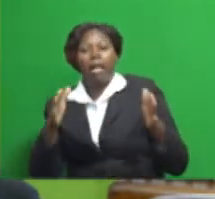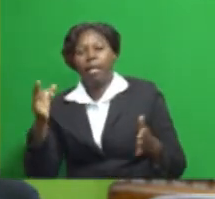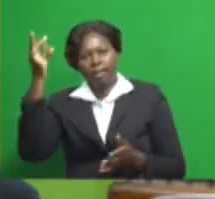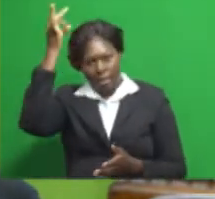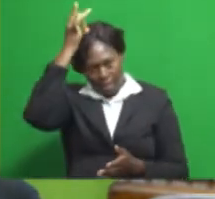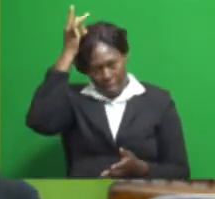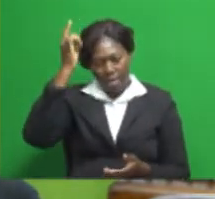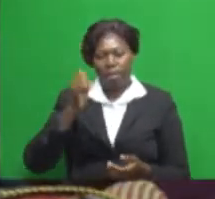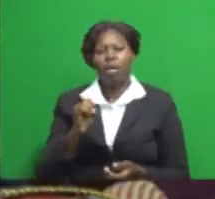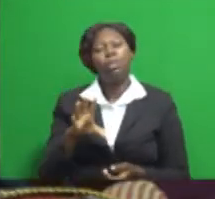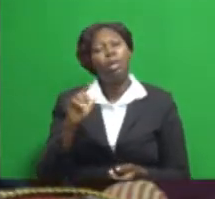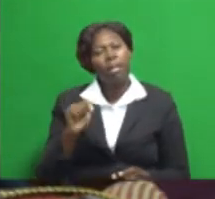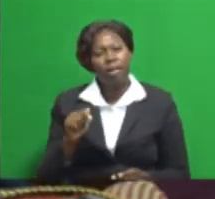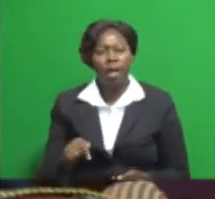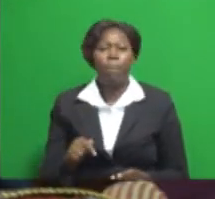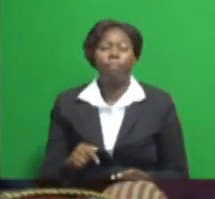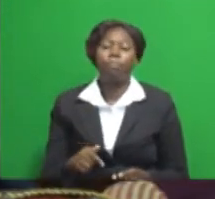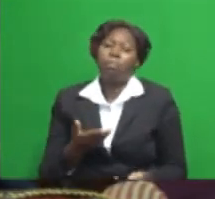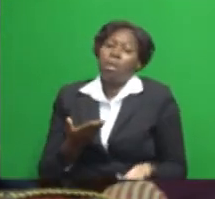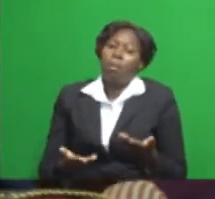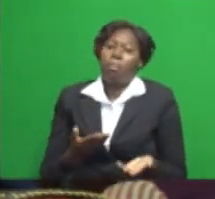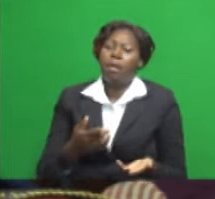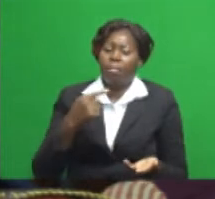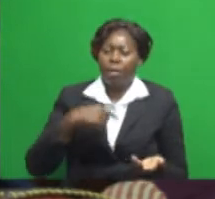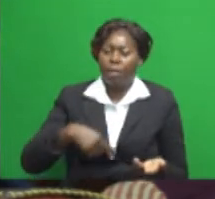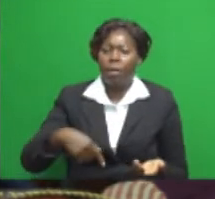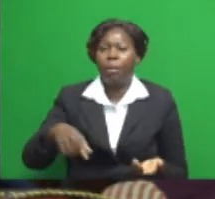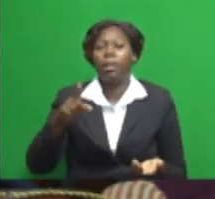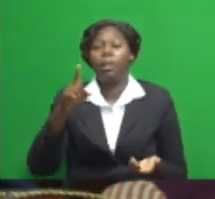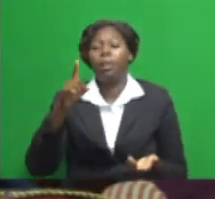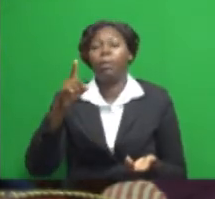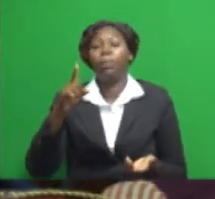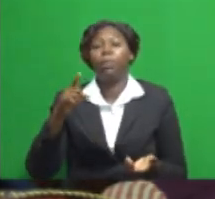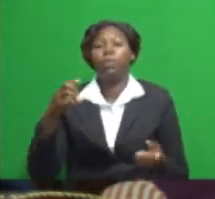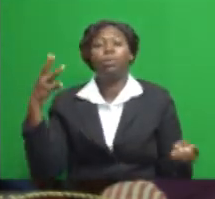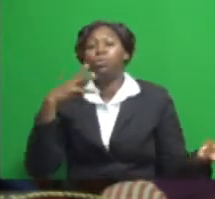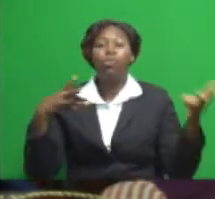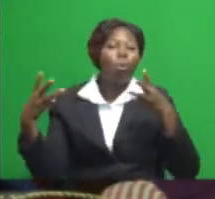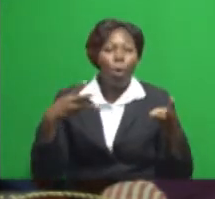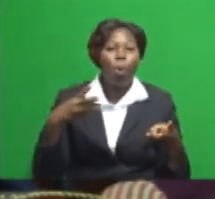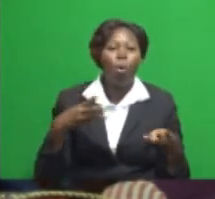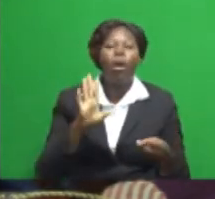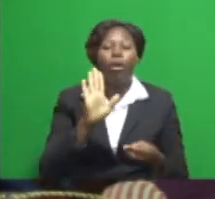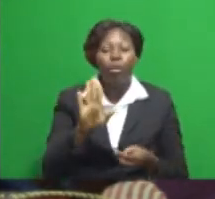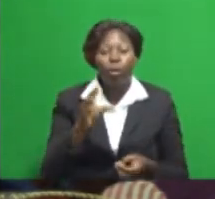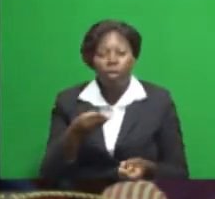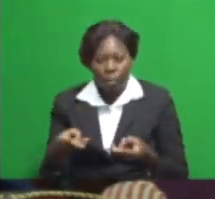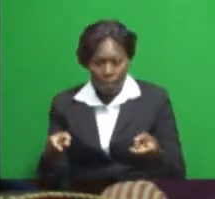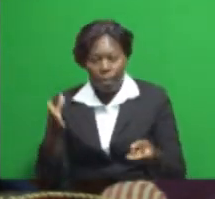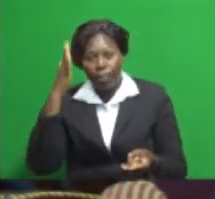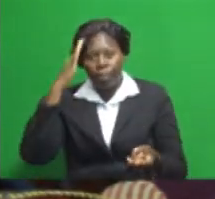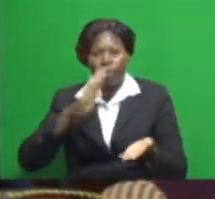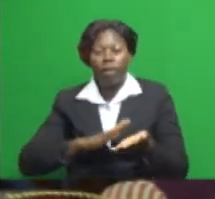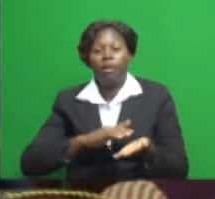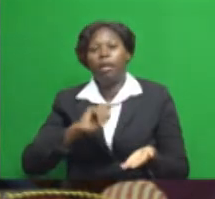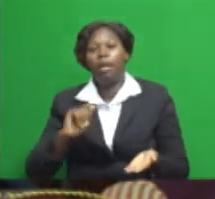waru kuhondo. Makambo itsana ngura, maiti kudini. Mkwese zaita kanda mazi mambo achenda kuhondo, maiti enda utubamu. Mwari wawo vanoenda kuhondo. Right. Saka mambo